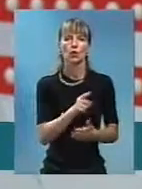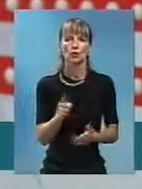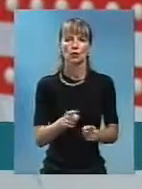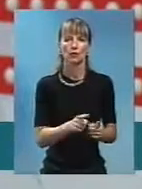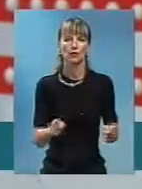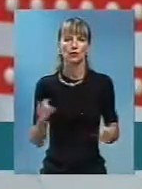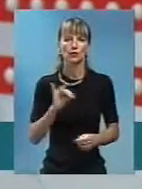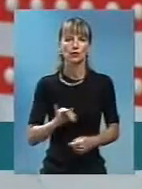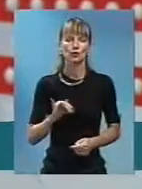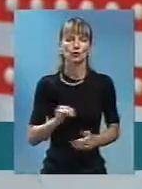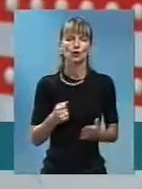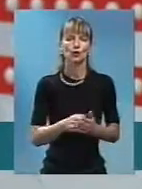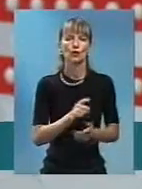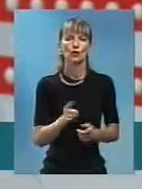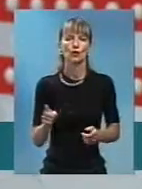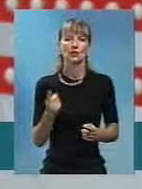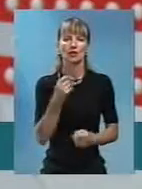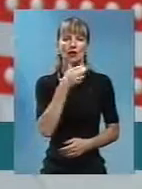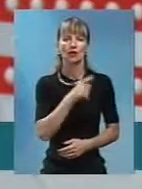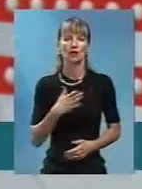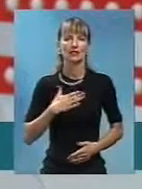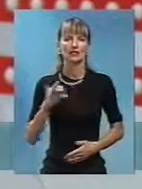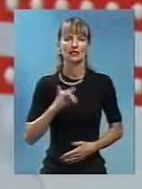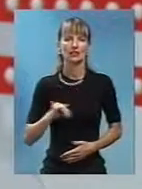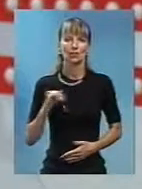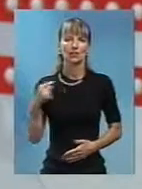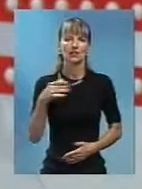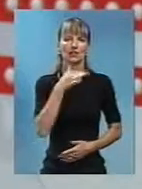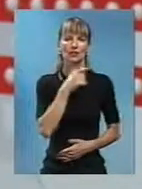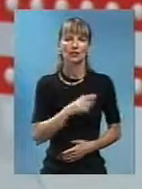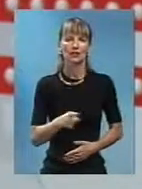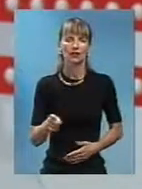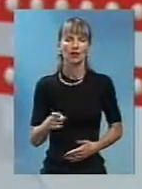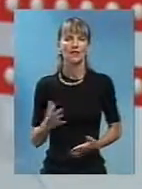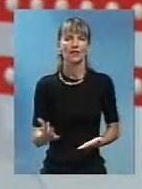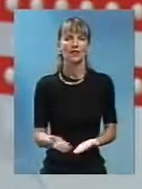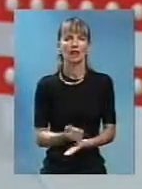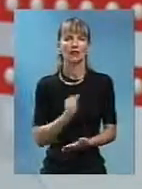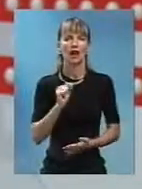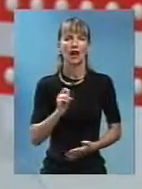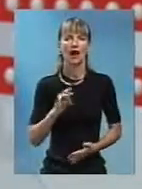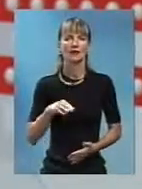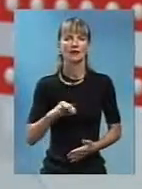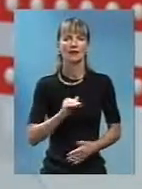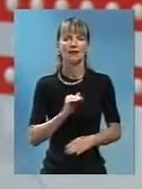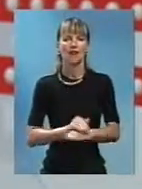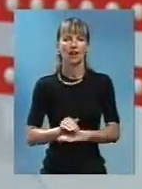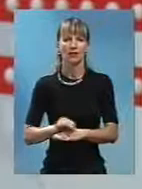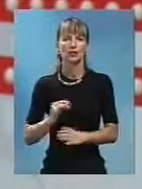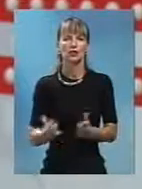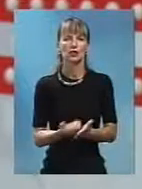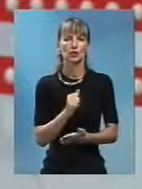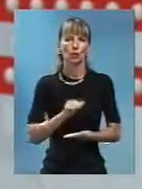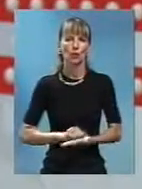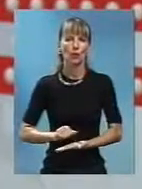періоду історії, майже до кожних 100 років нашої історії тисячолітньої, віднайшли артефакти, віднайшли документи,